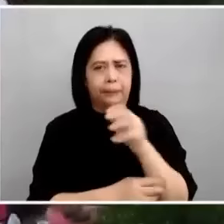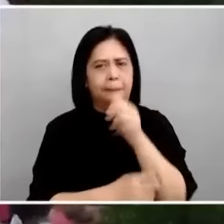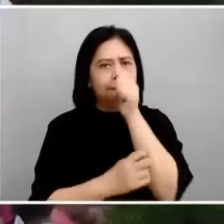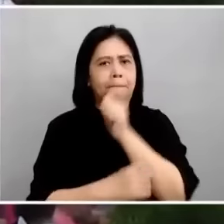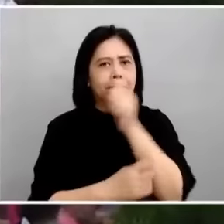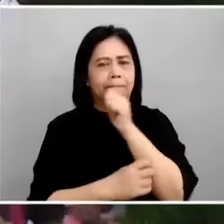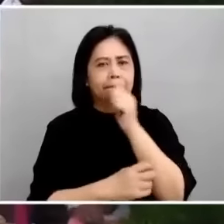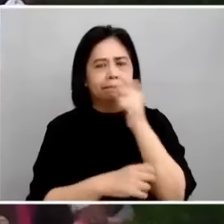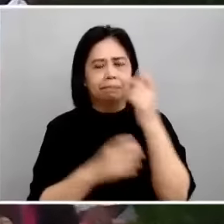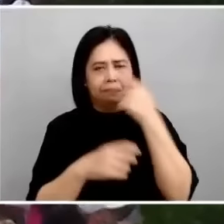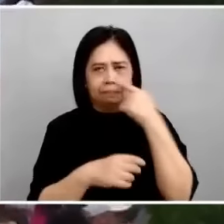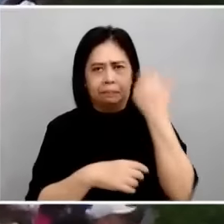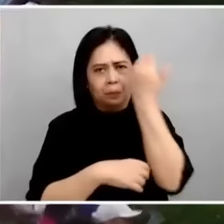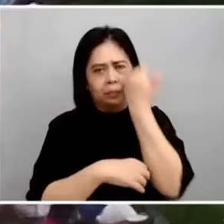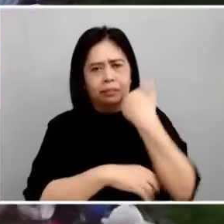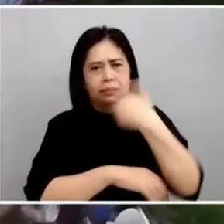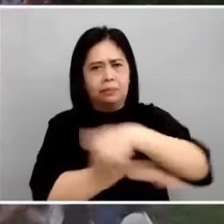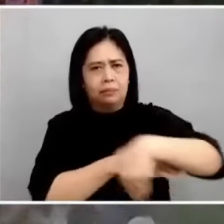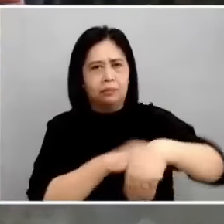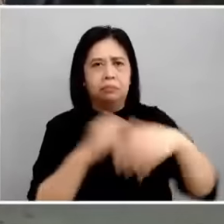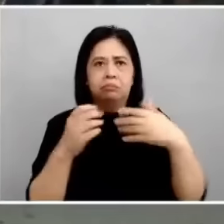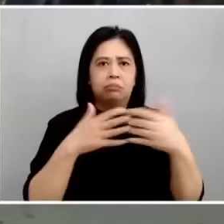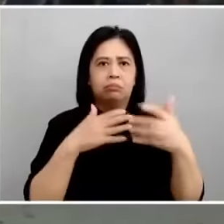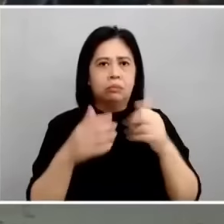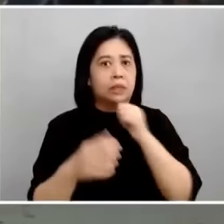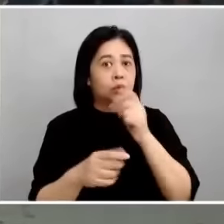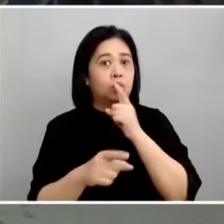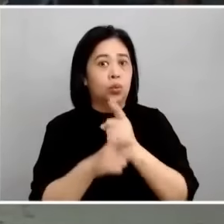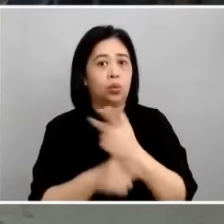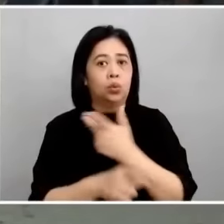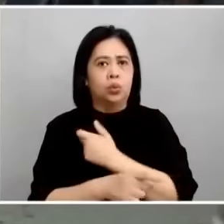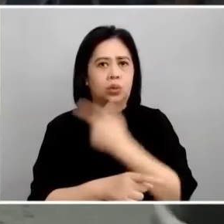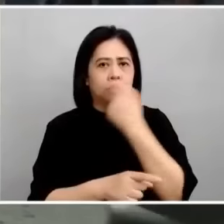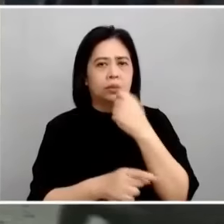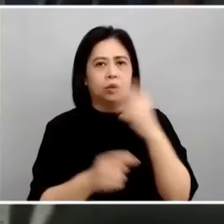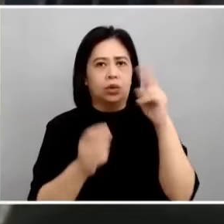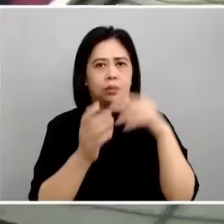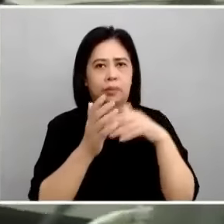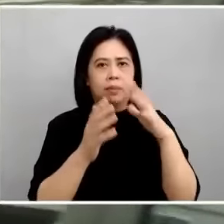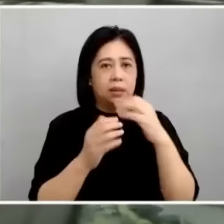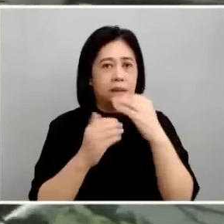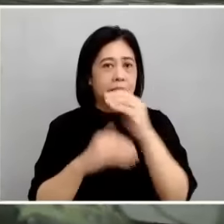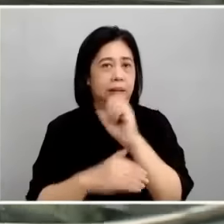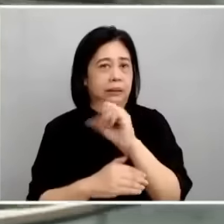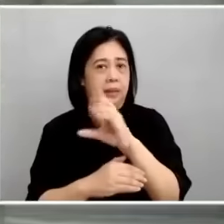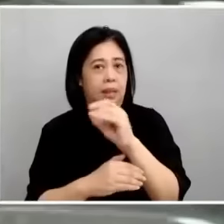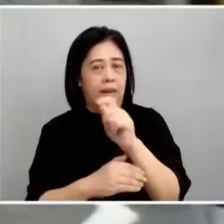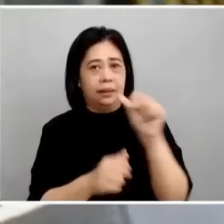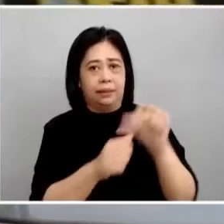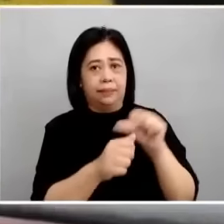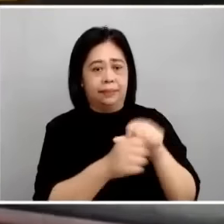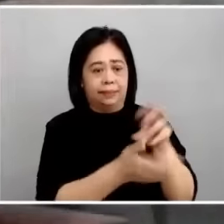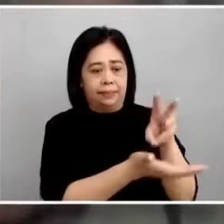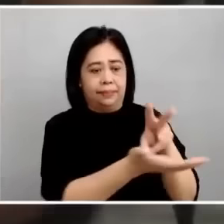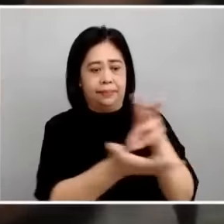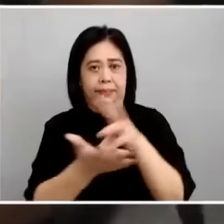magpuyat kahit wala namang katiyakan na mababakunahan dahil 2,500 lang ang slot sa bawat vaccination site